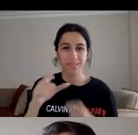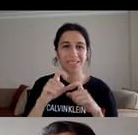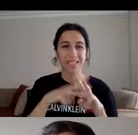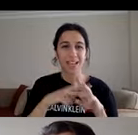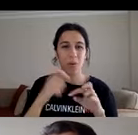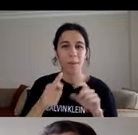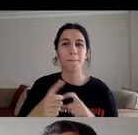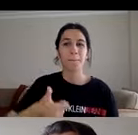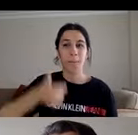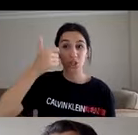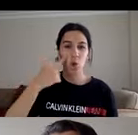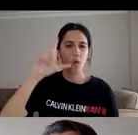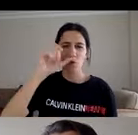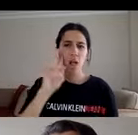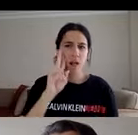bir fotoğrafına bakıyoruz.